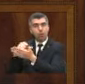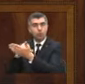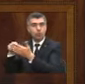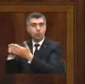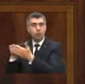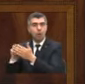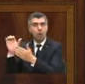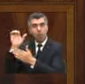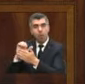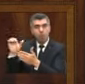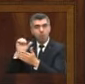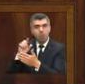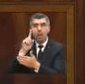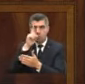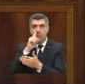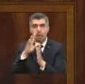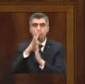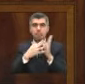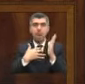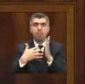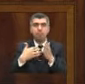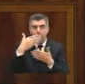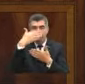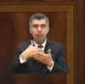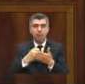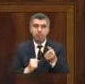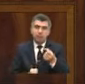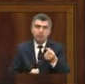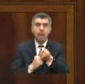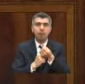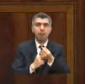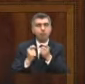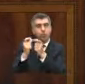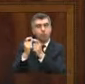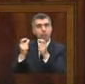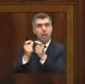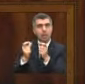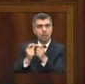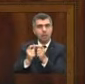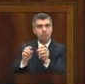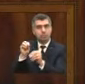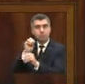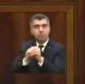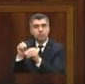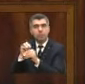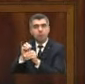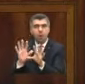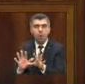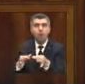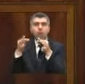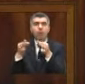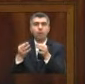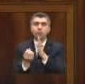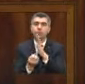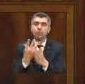نحن الآن هناك برامج طموحة لدعم القطاع الخاص الوطني باش هذيك المواد ننتجوها محليا تطويرا